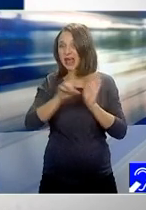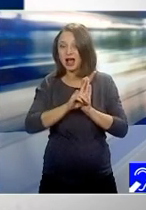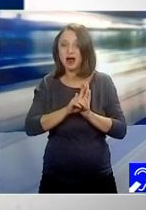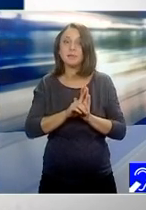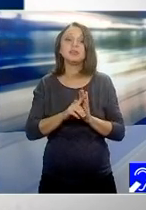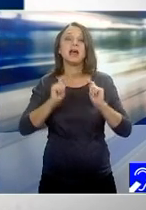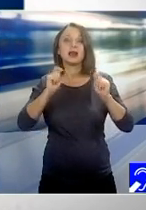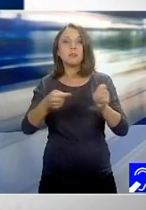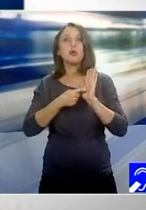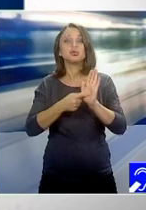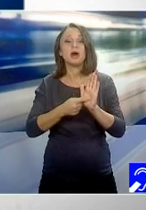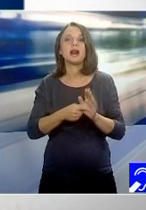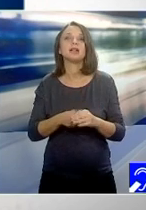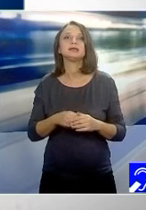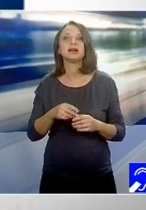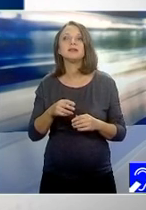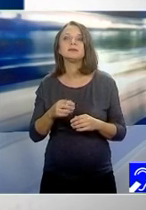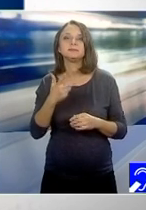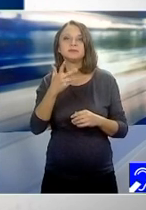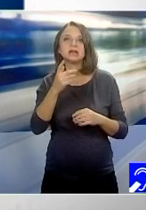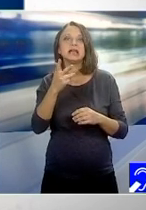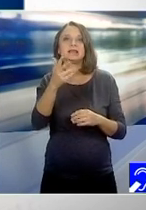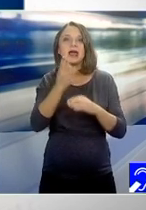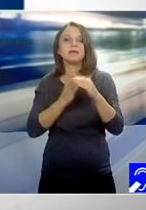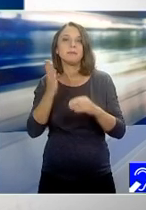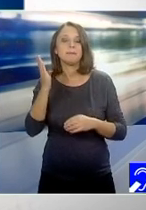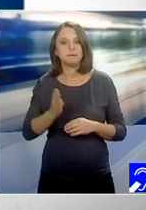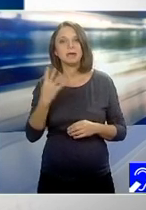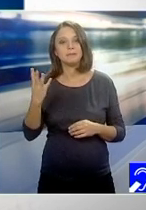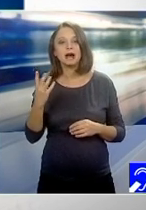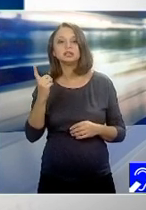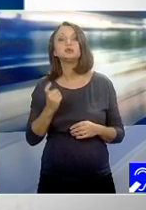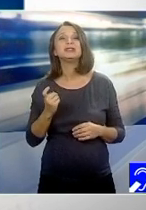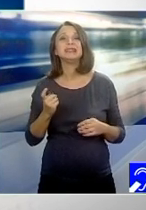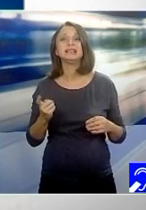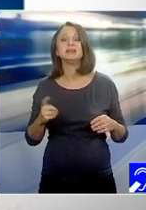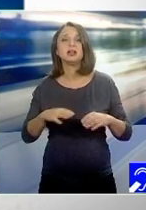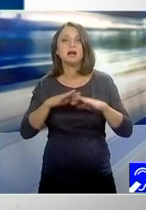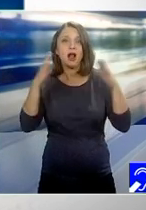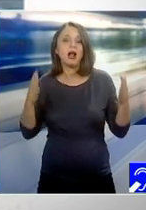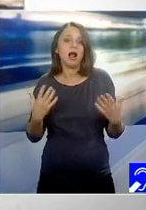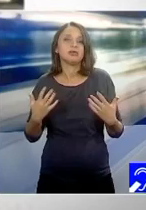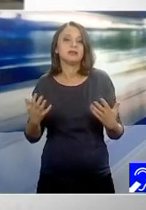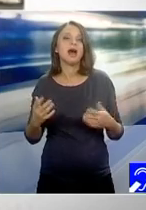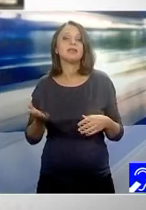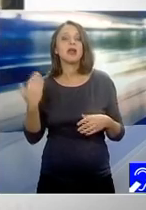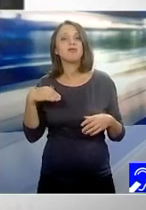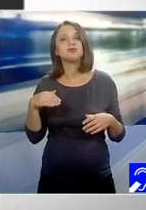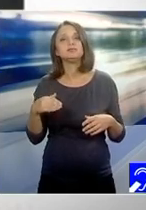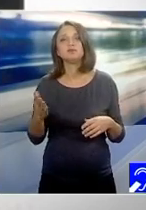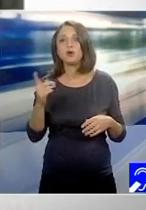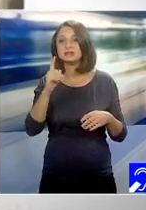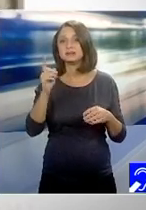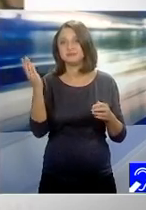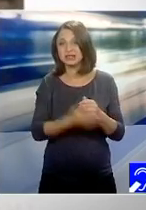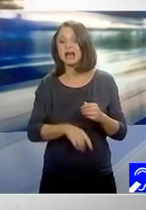aceste zone s-au înregistrat mai bine de 3 sferturi din volumul de lemn tăiat ilegal în România din 2013 până în 2014, perioada în care